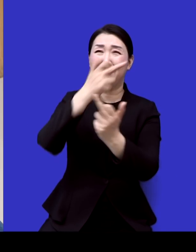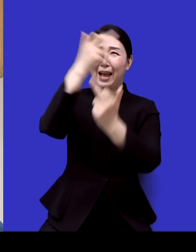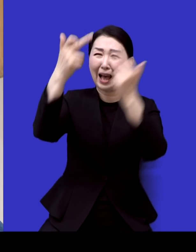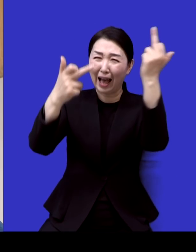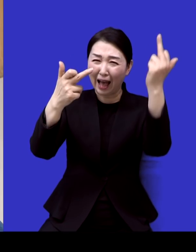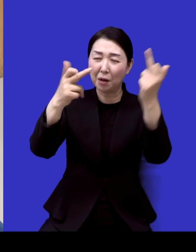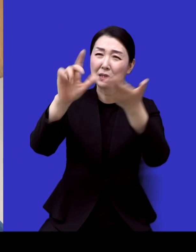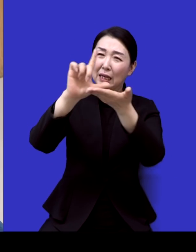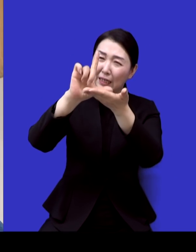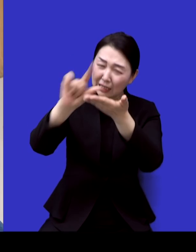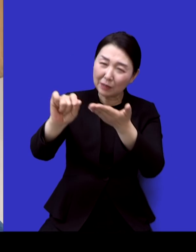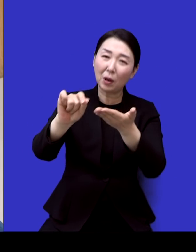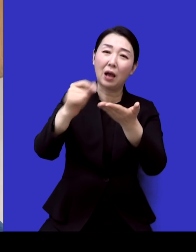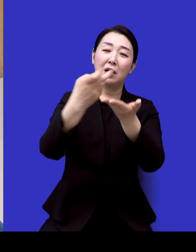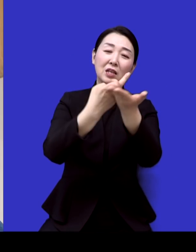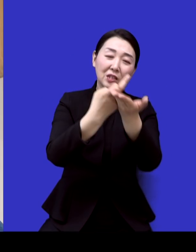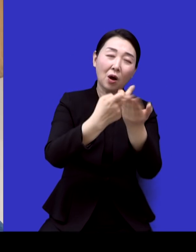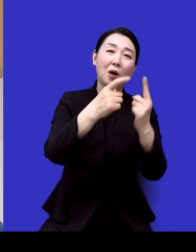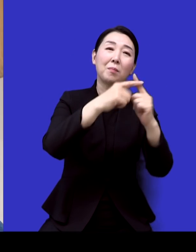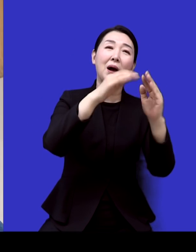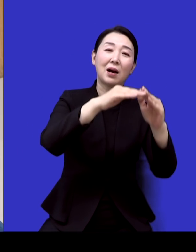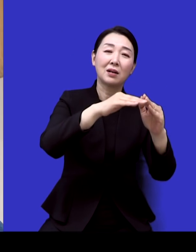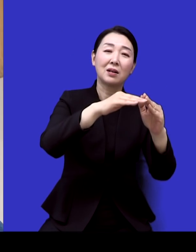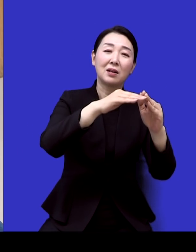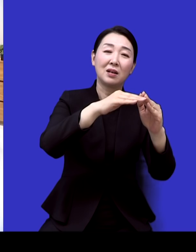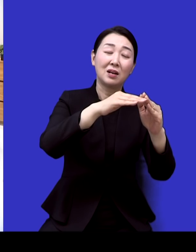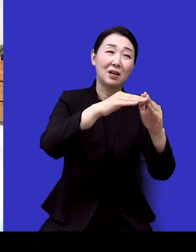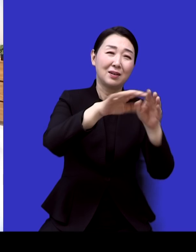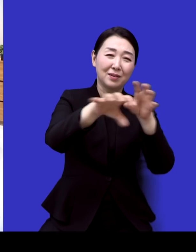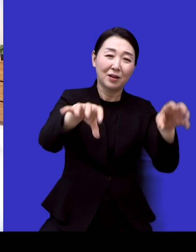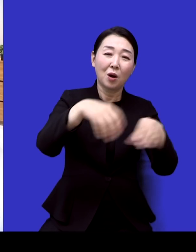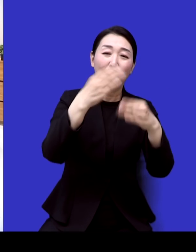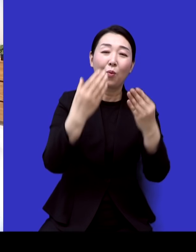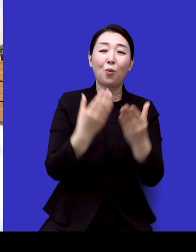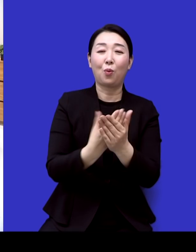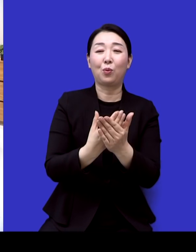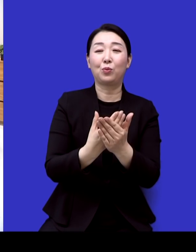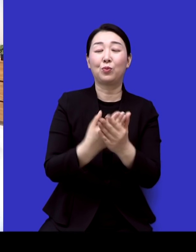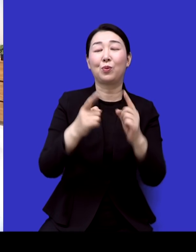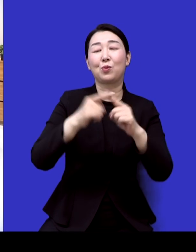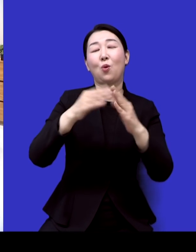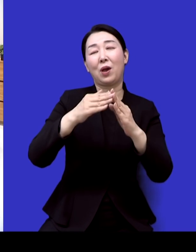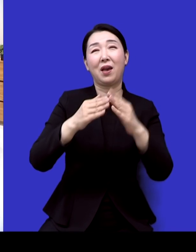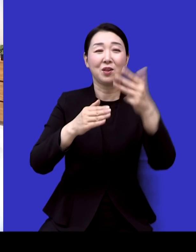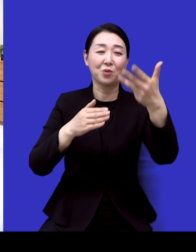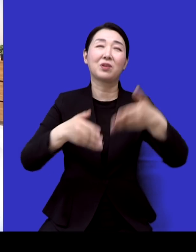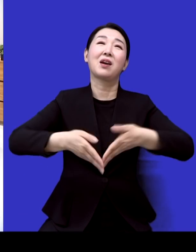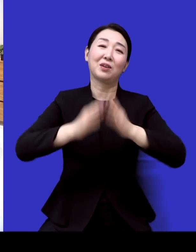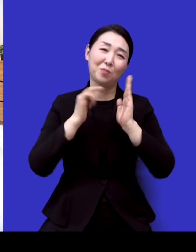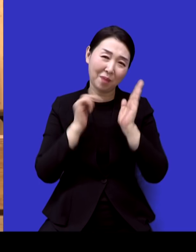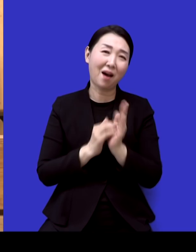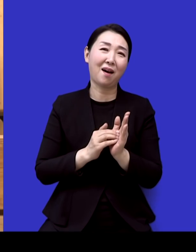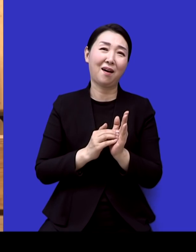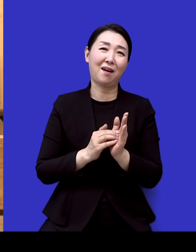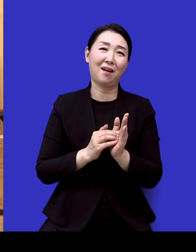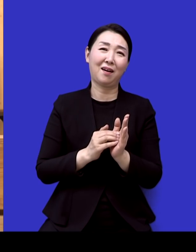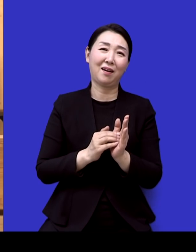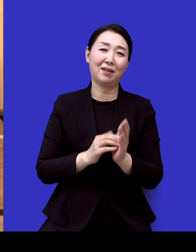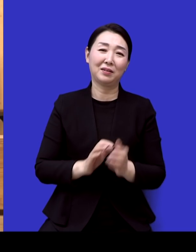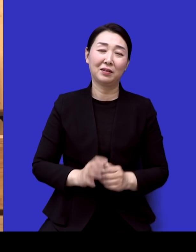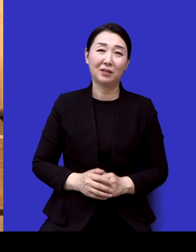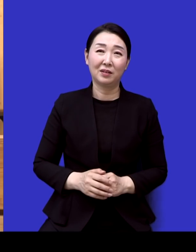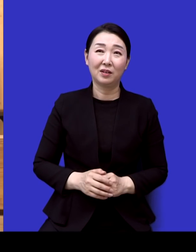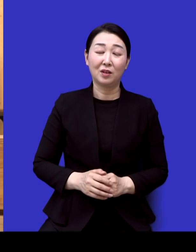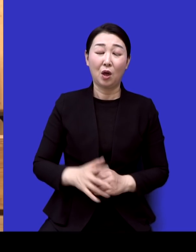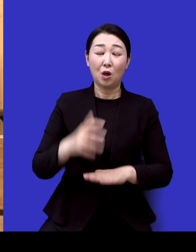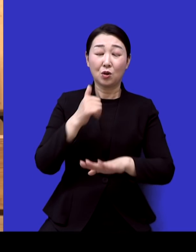마을부터 태국의 섬마을까지 한 이제는 8개 정도가 됩니다. 어머나. 할렐루야다, 할렐루야. 그러면 그냥 부딪혀서